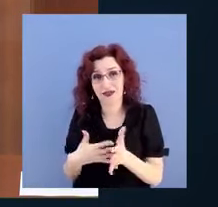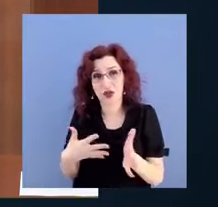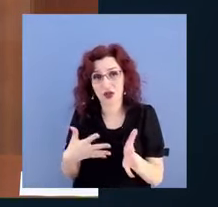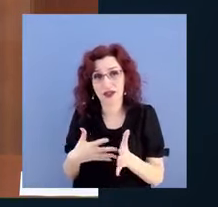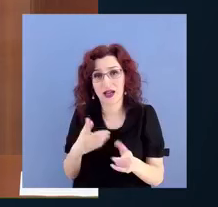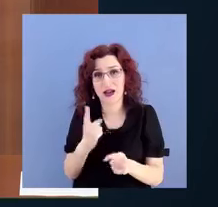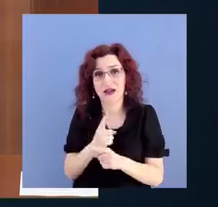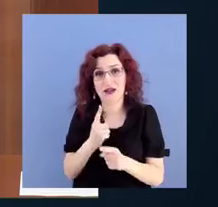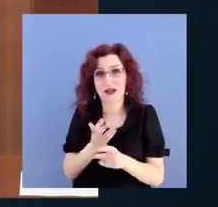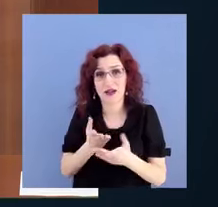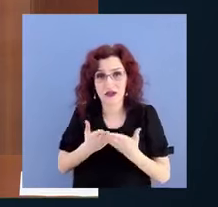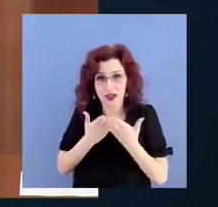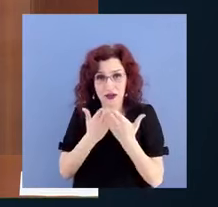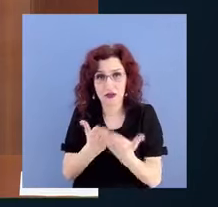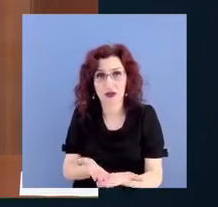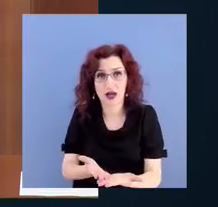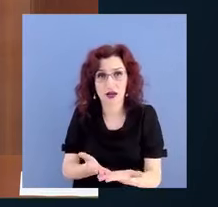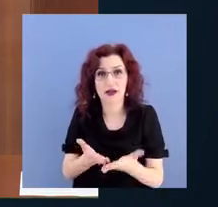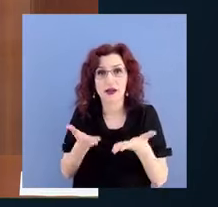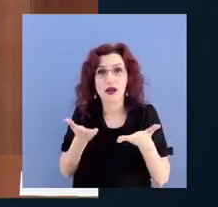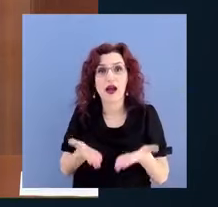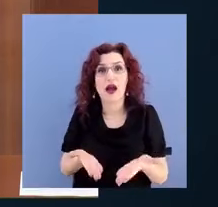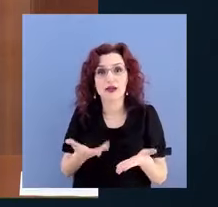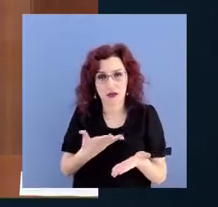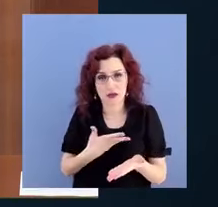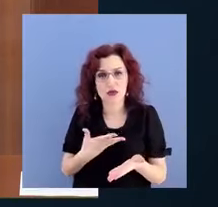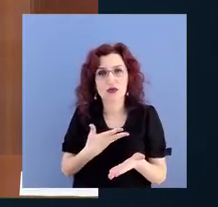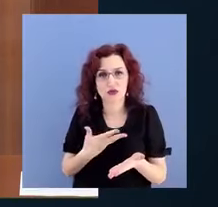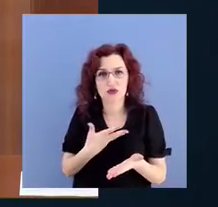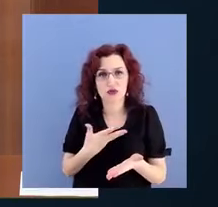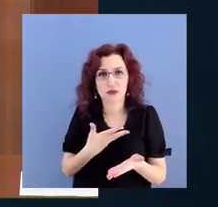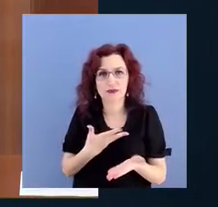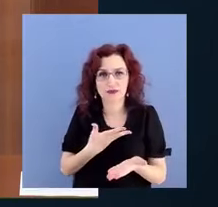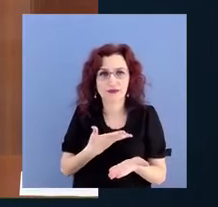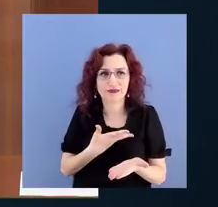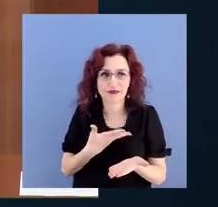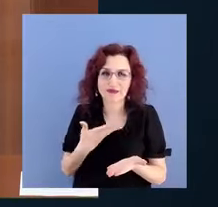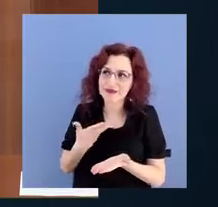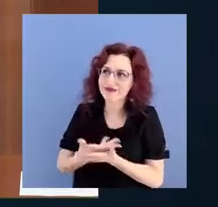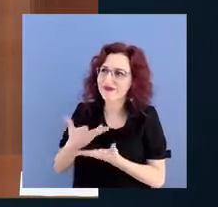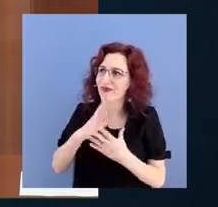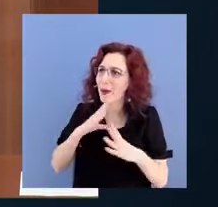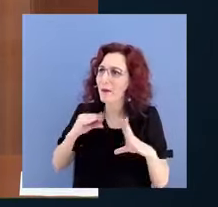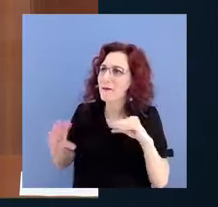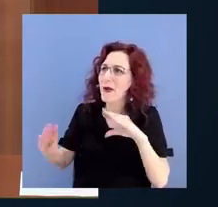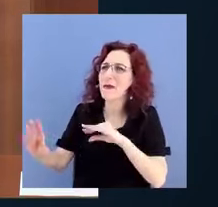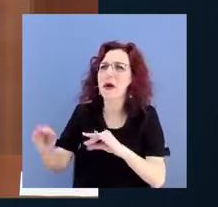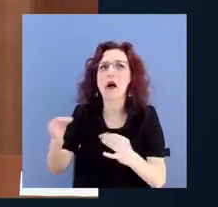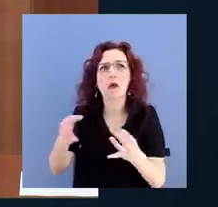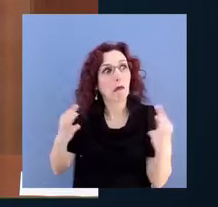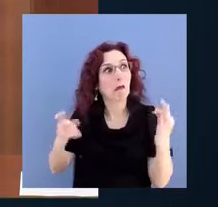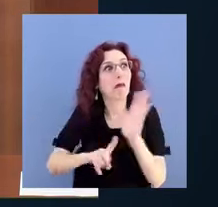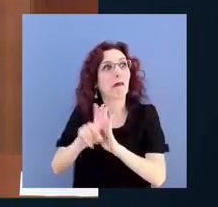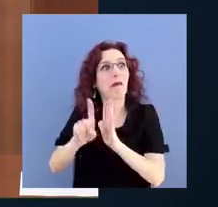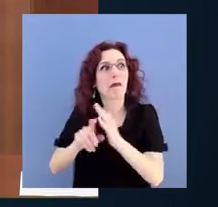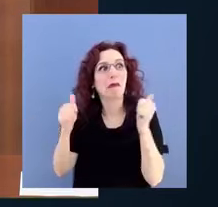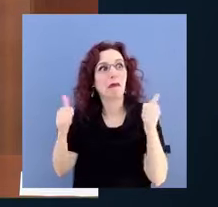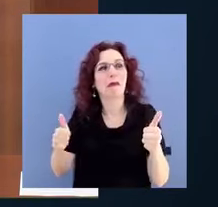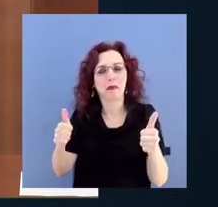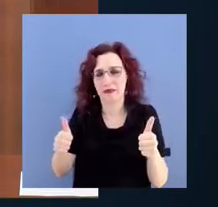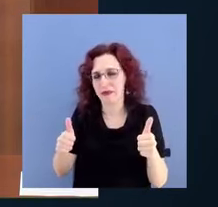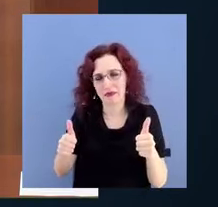in base alla quale sta andando tutto bene e ai miei purtroppo non è ancora così vi fornisco solo qualche dato ma senza annoiare